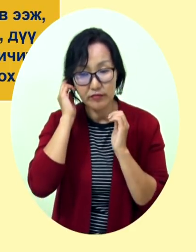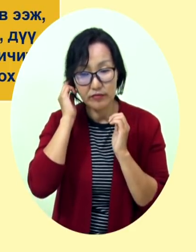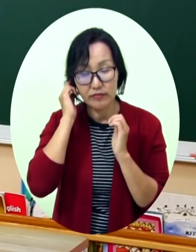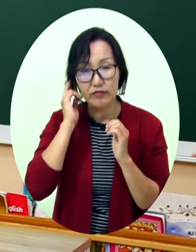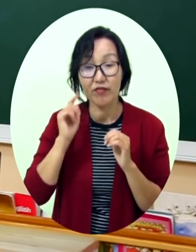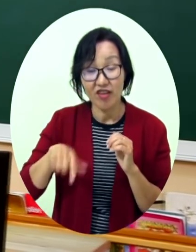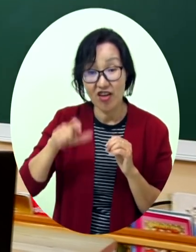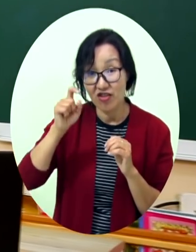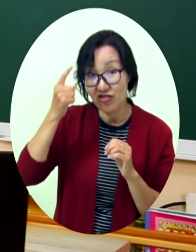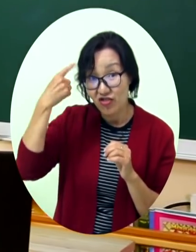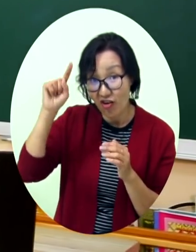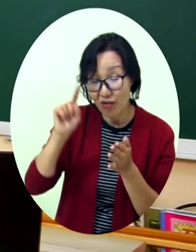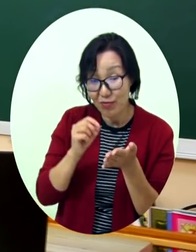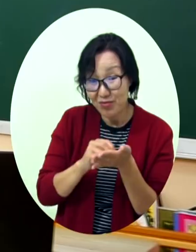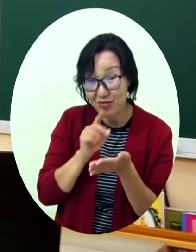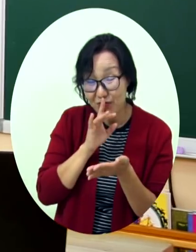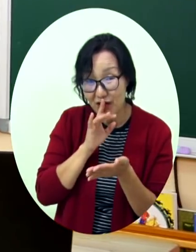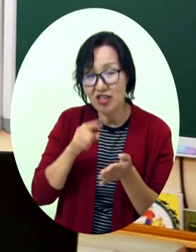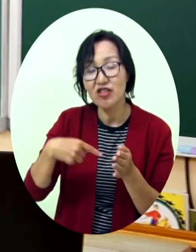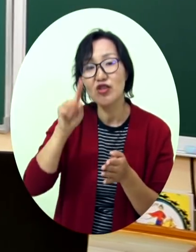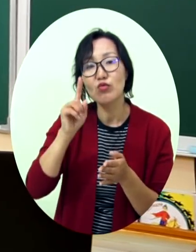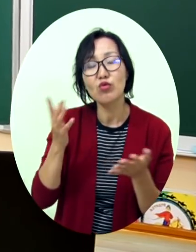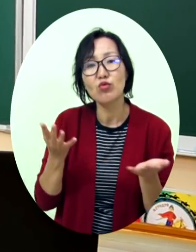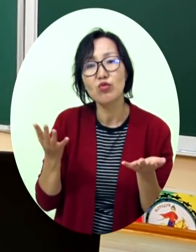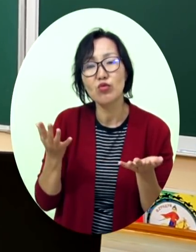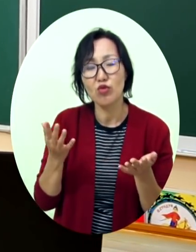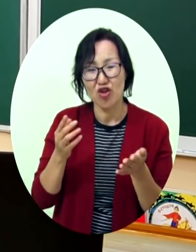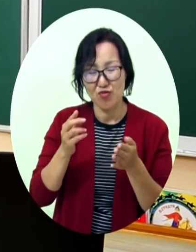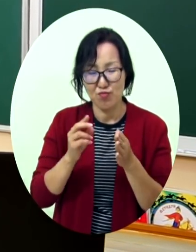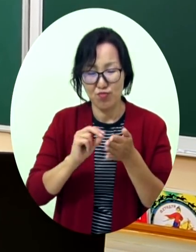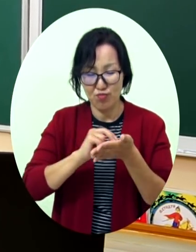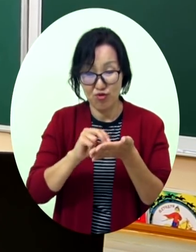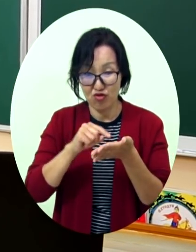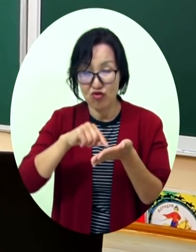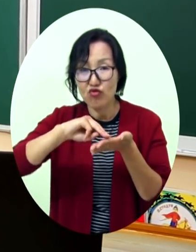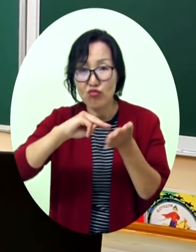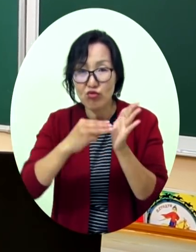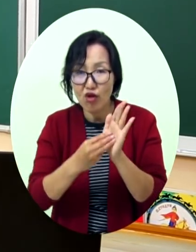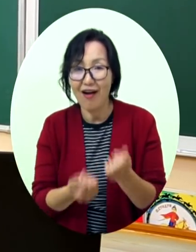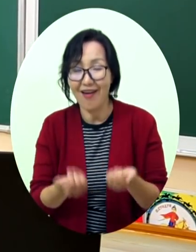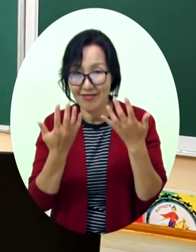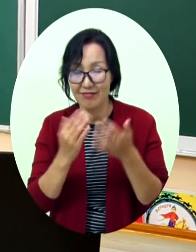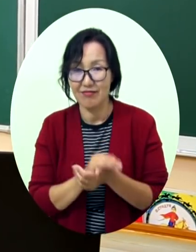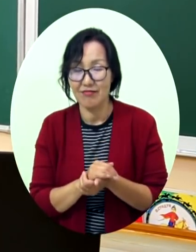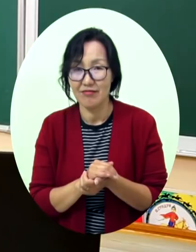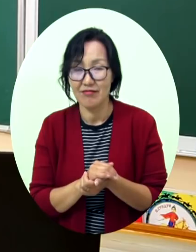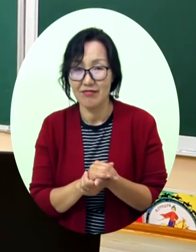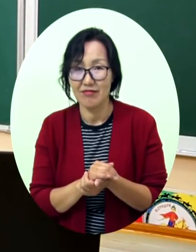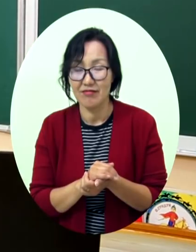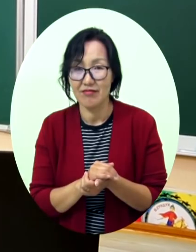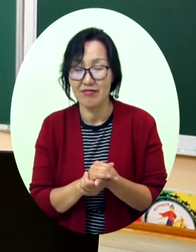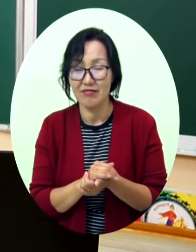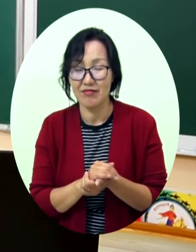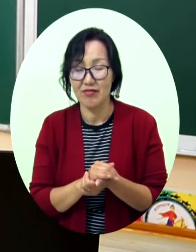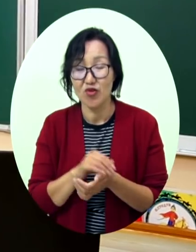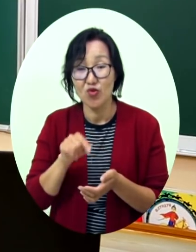гараарай. Их зохион бичгийн тулд нэгдүгээрт нь бичих төлөвлөгөө гаргах юм байна. За,